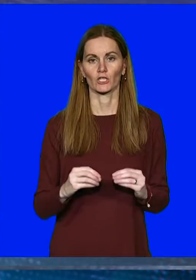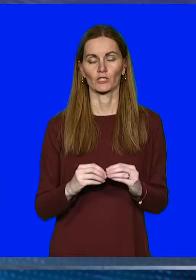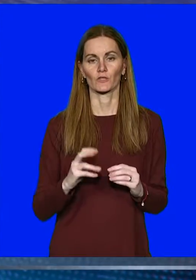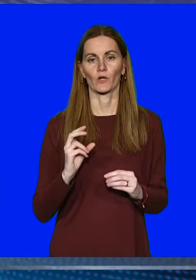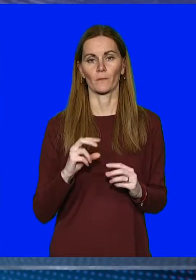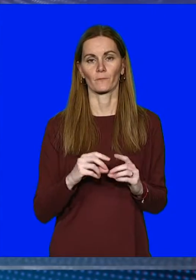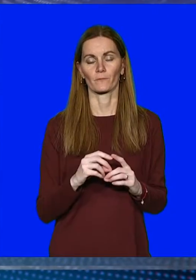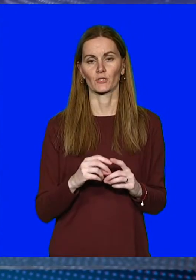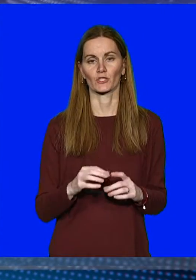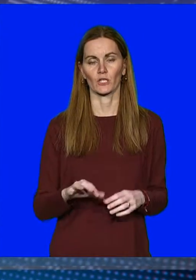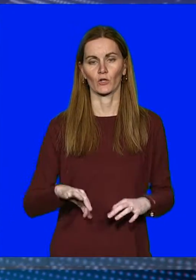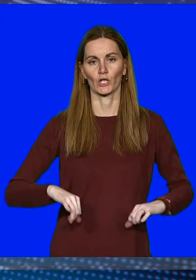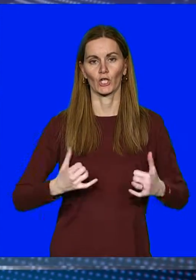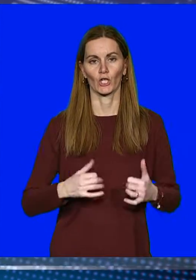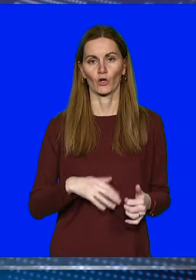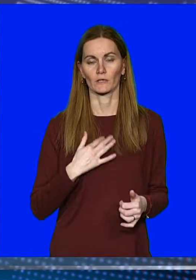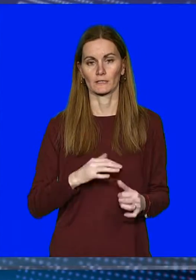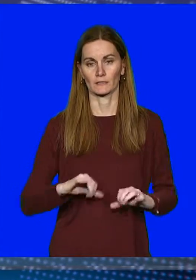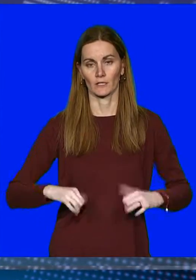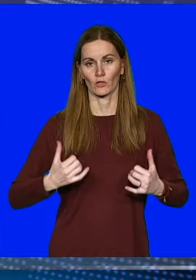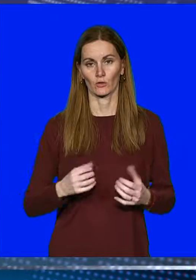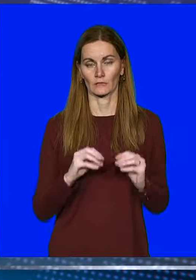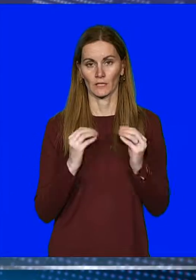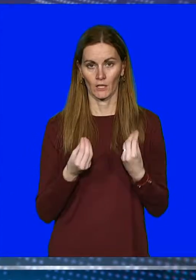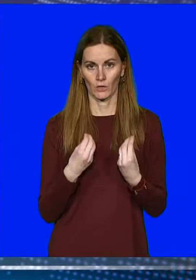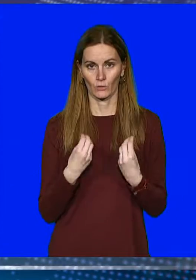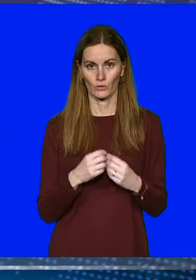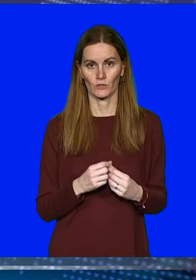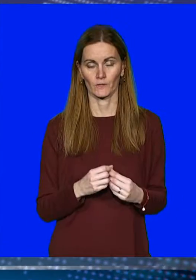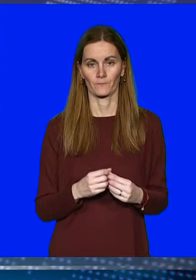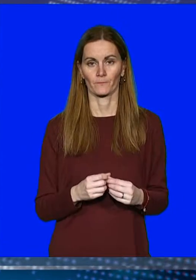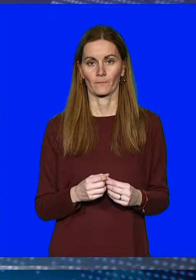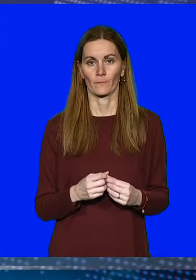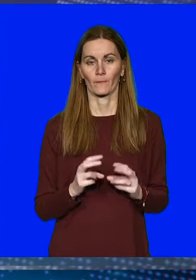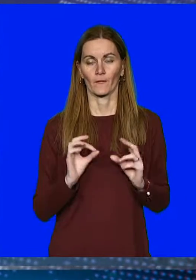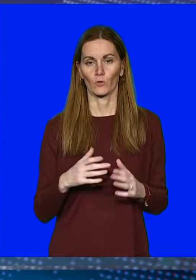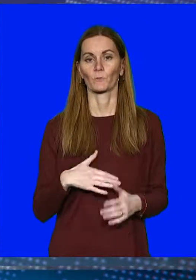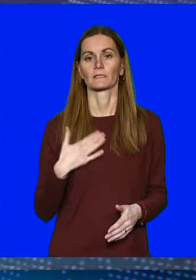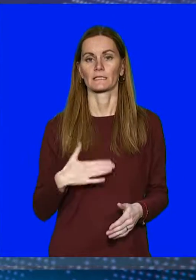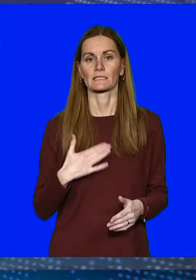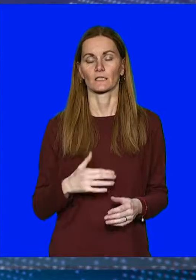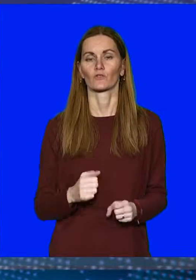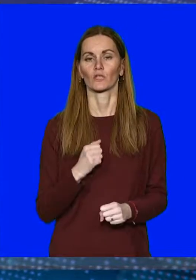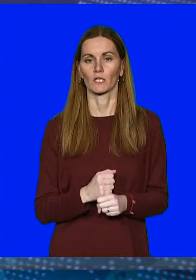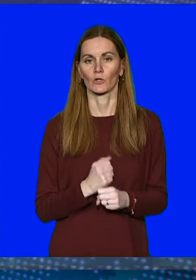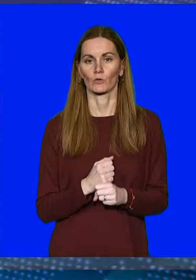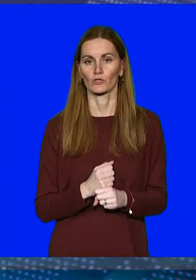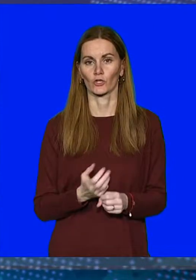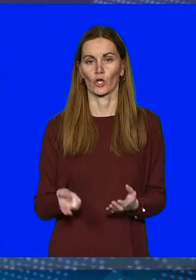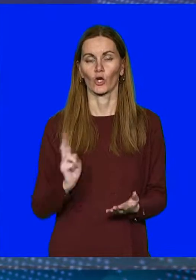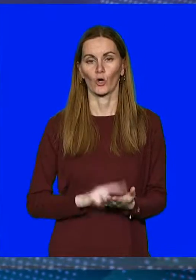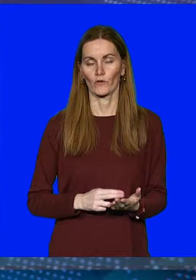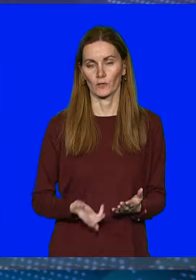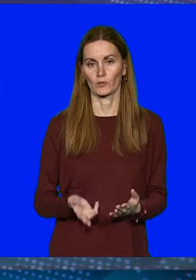Pročelnik Živo Brčić kaže kako je godina na izmaku za njega bila godina učenja. Mogu zaista biti zadovoljan